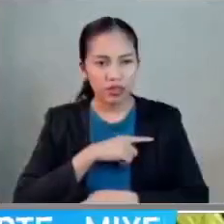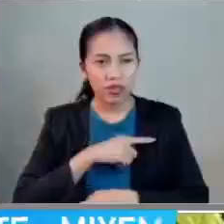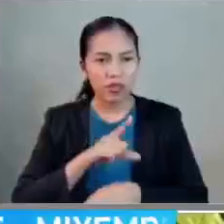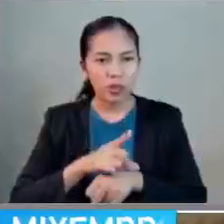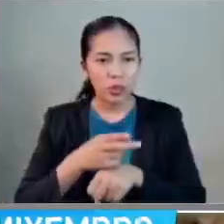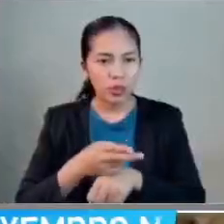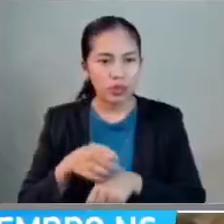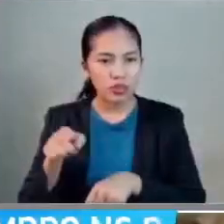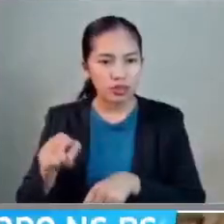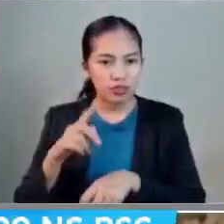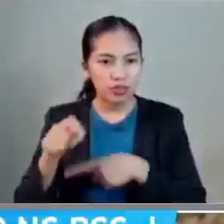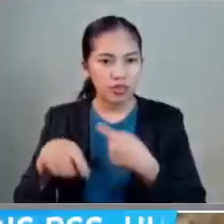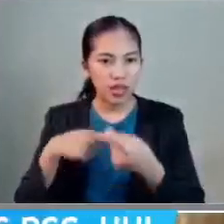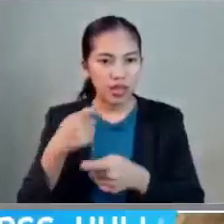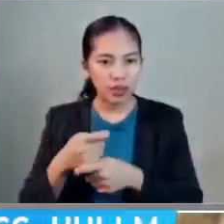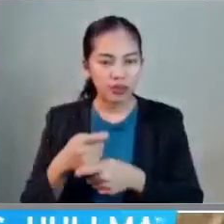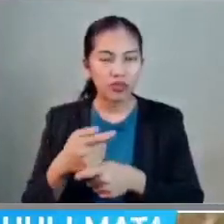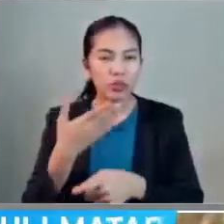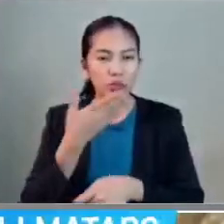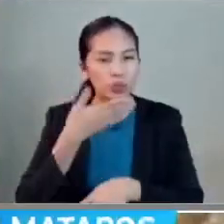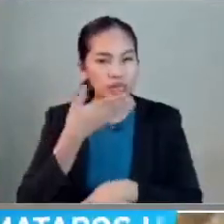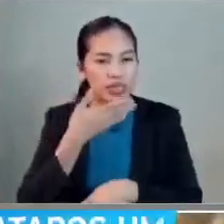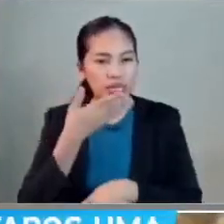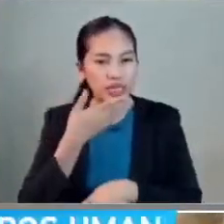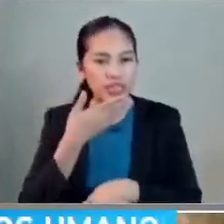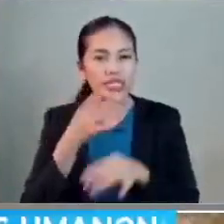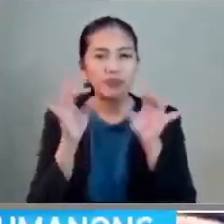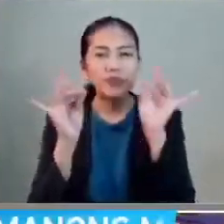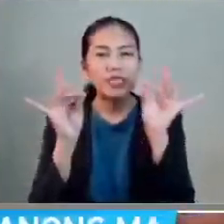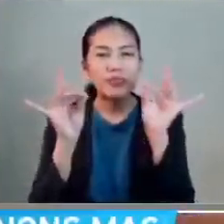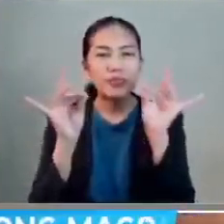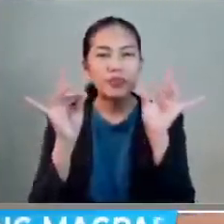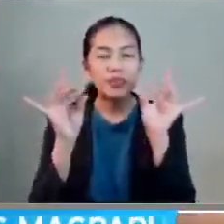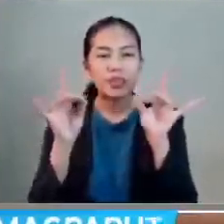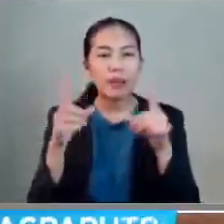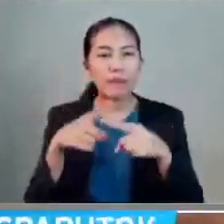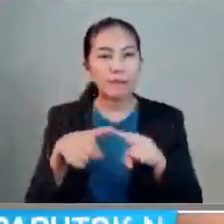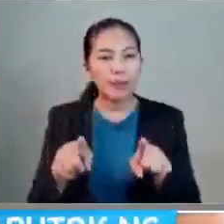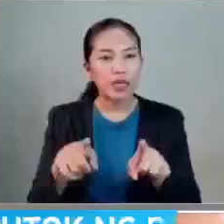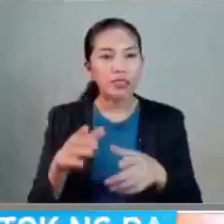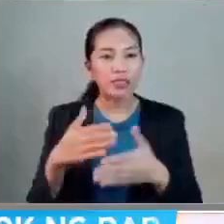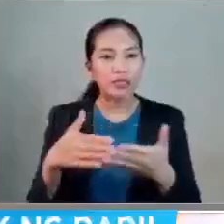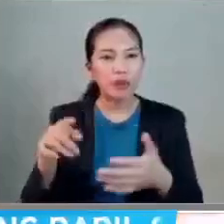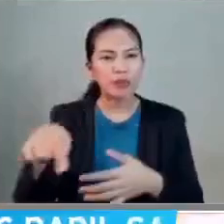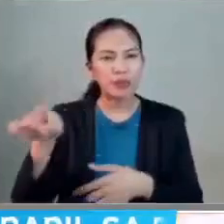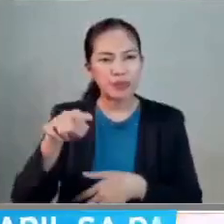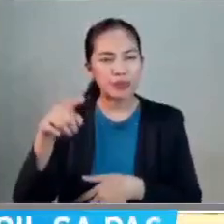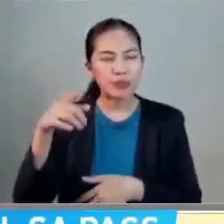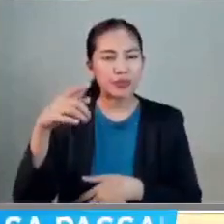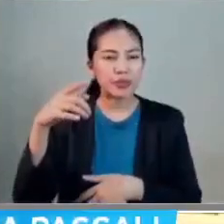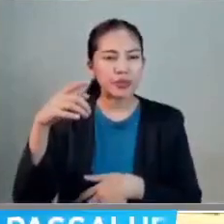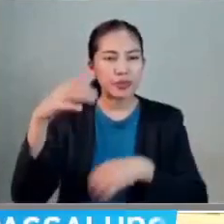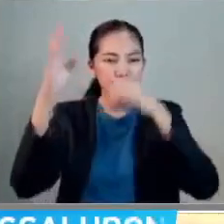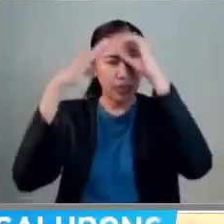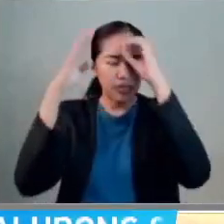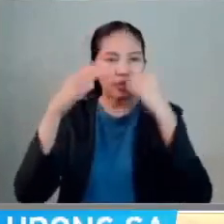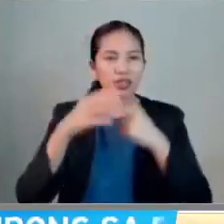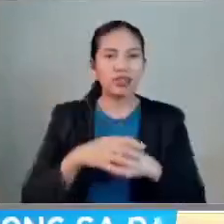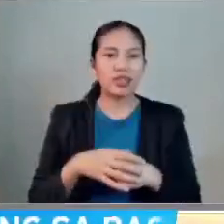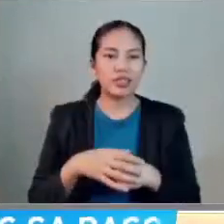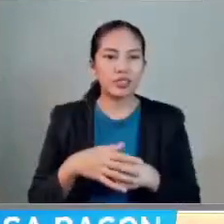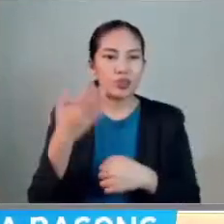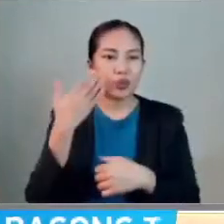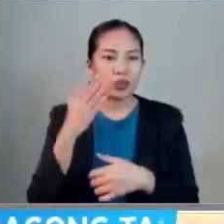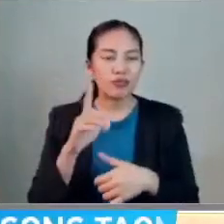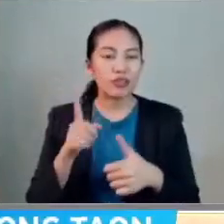pag nabuhi ba. Pero mero kung sila kung ignorante kay ano first time lang ba na sila kakita niya na violet kayo siya. Siya ang naglahi sa